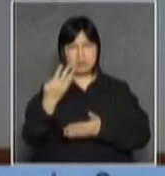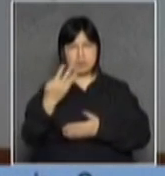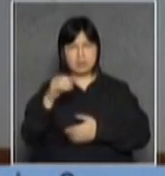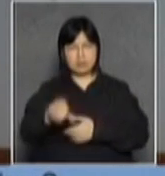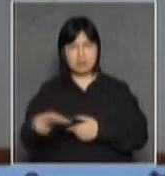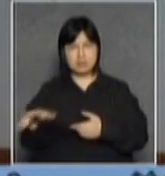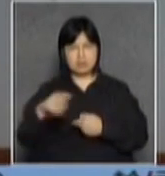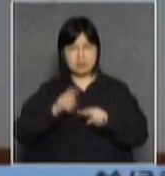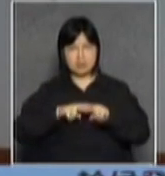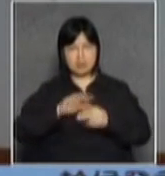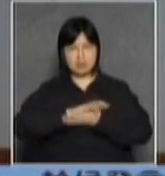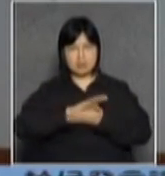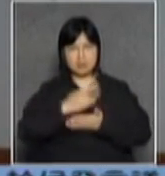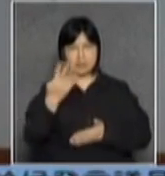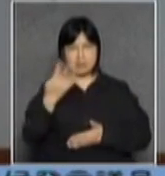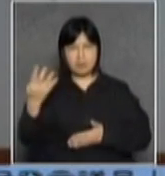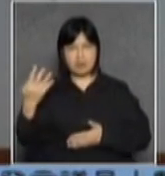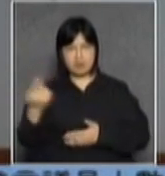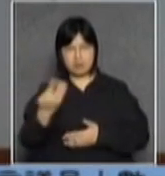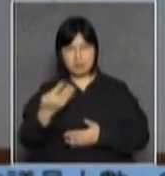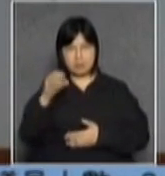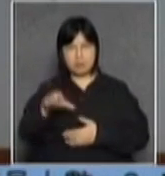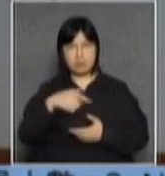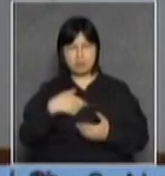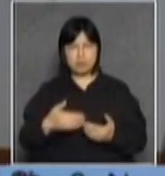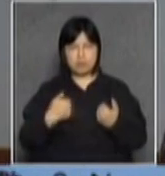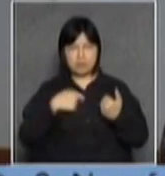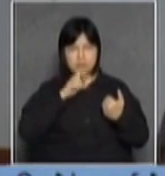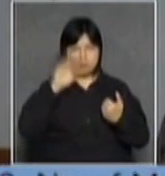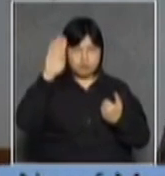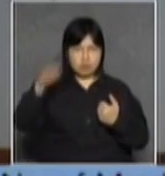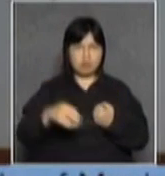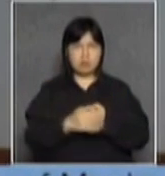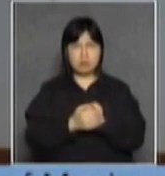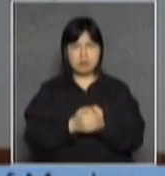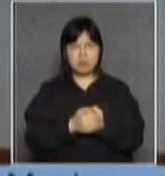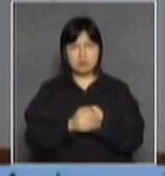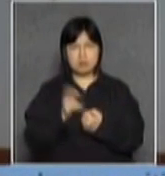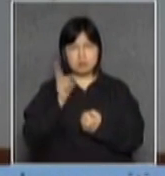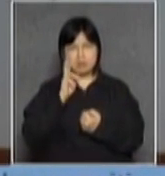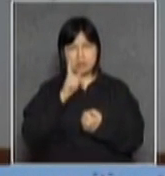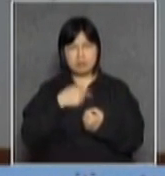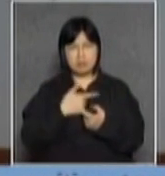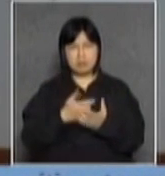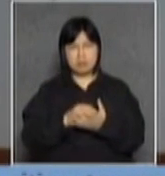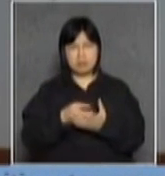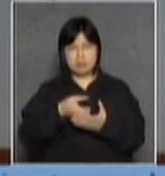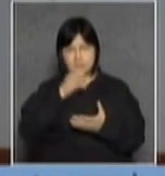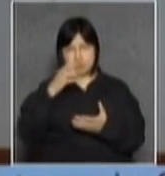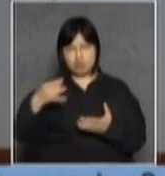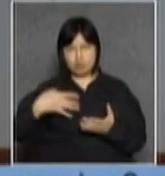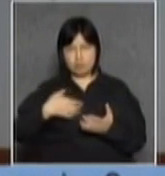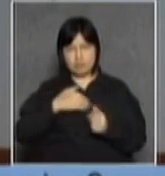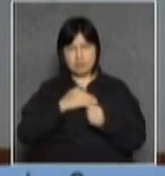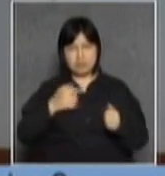四萬億，咁咪夠啊嘛，咁我哋咪受惠咯。呢、這個當然係長遠嚟講，我哋即係等於飲鴆止渴，我係知道嘅。